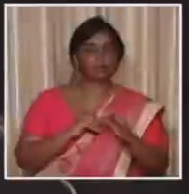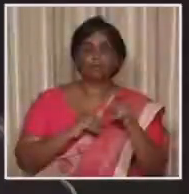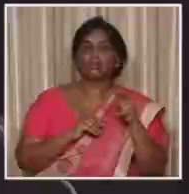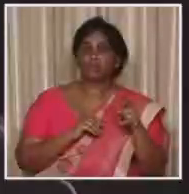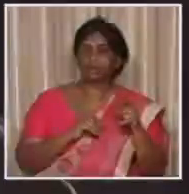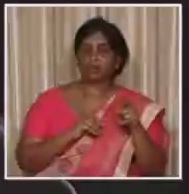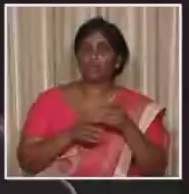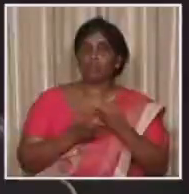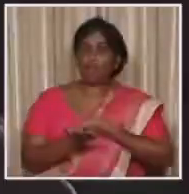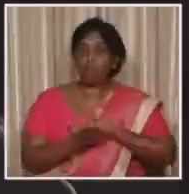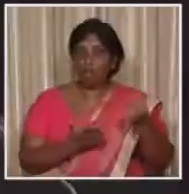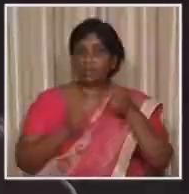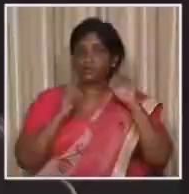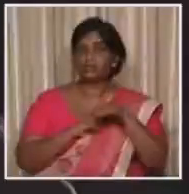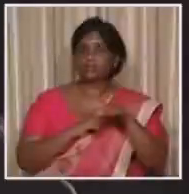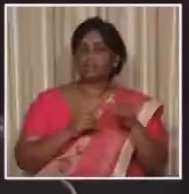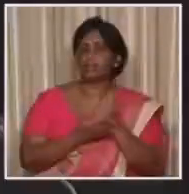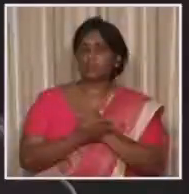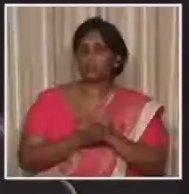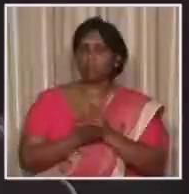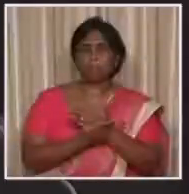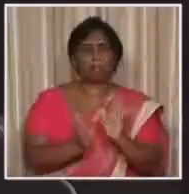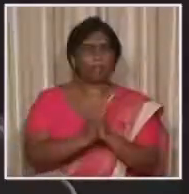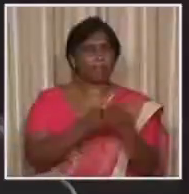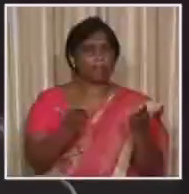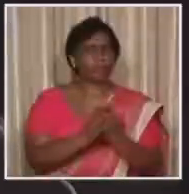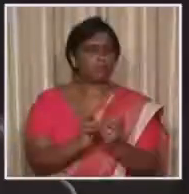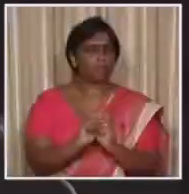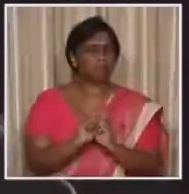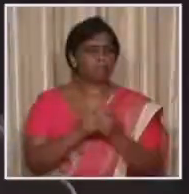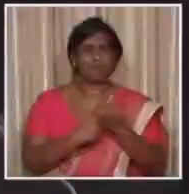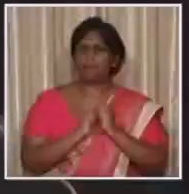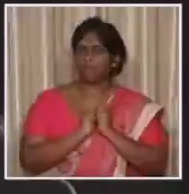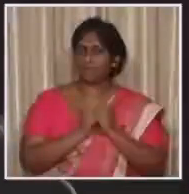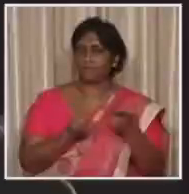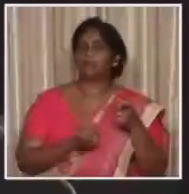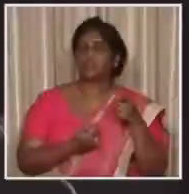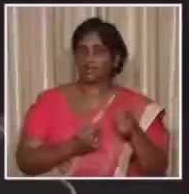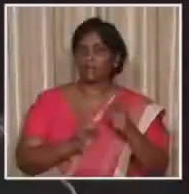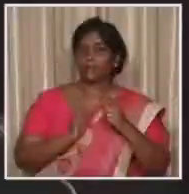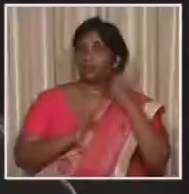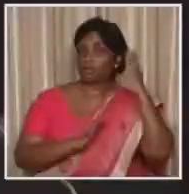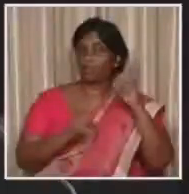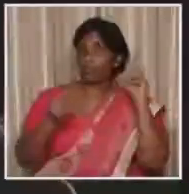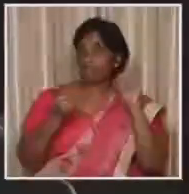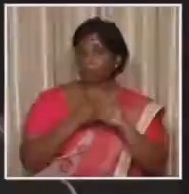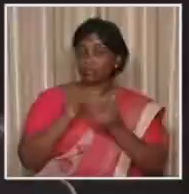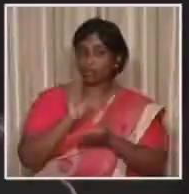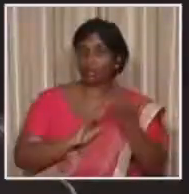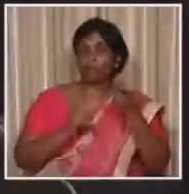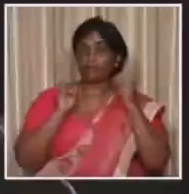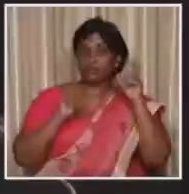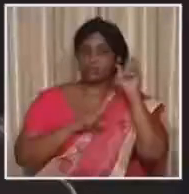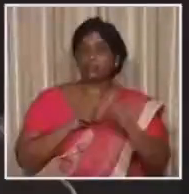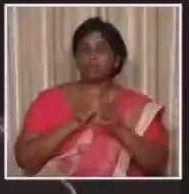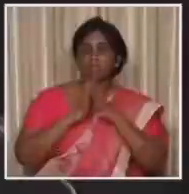Turf Fekami, Hockey Kridavat, Sampurna, Iditala Gila, Vina Shavella, Ganda Diana, then Jatiantra Tarangavaltana, Api Krida